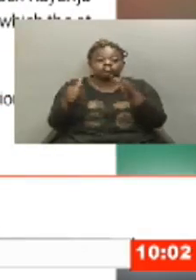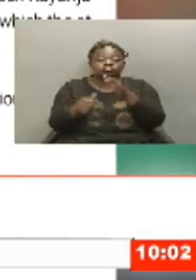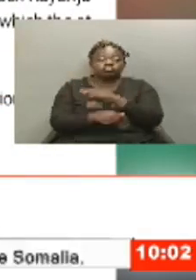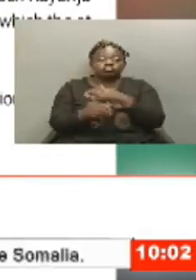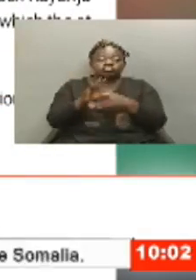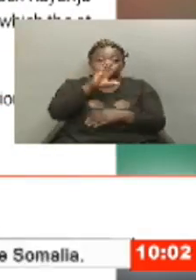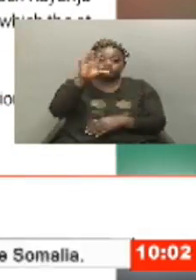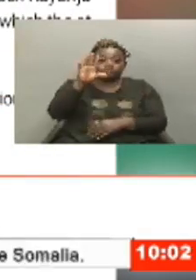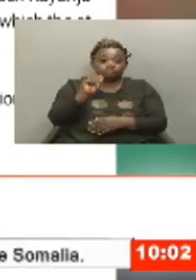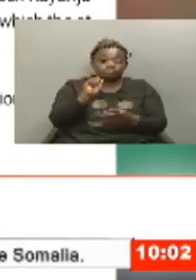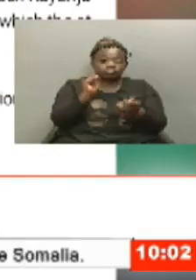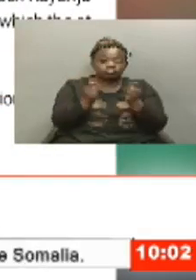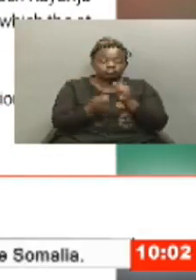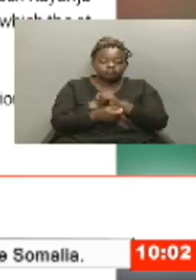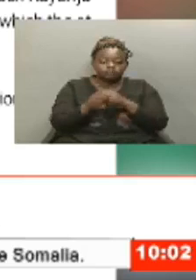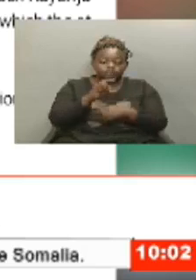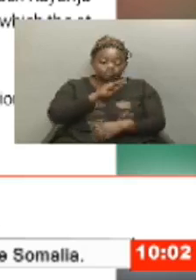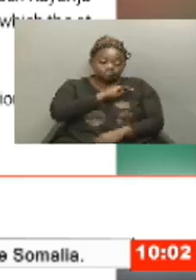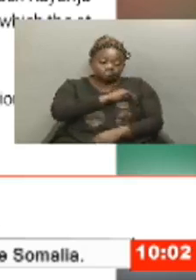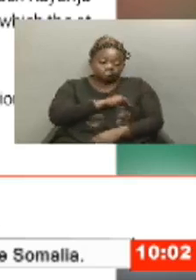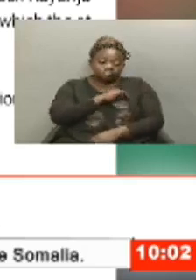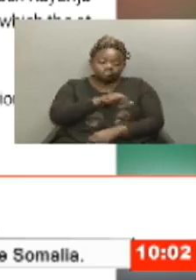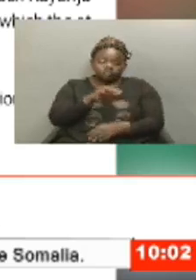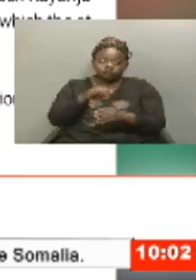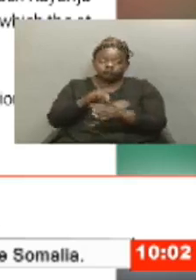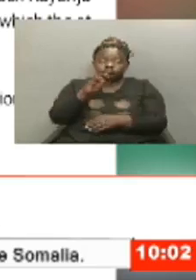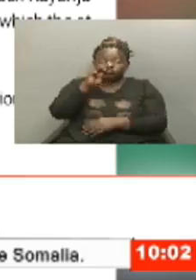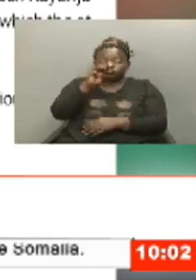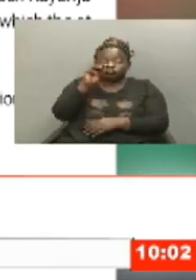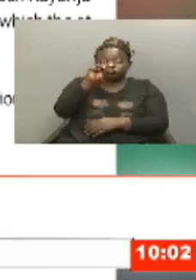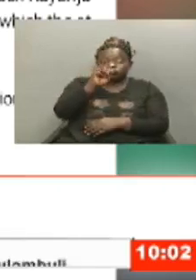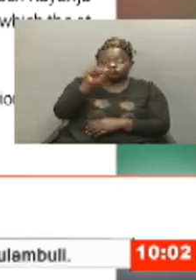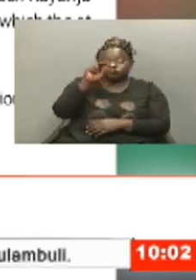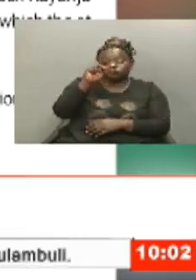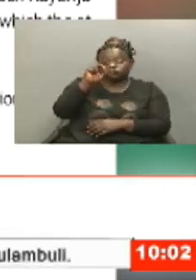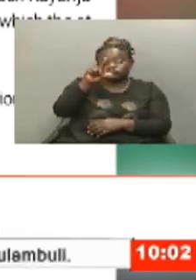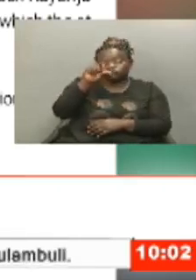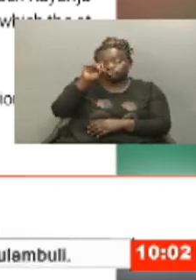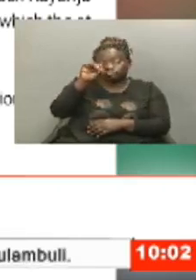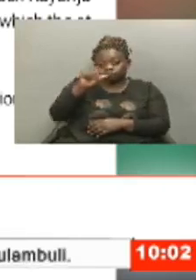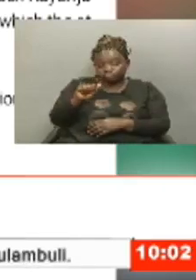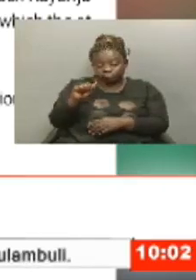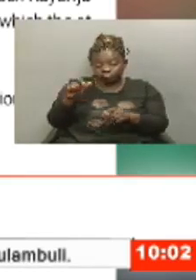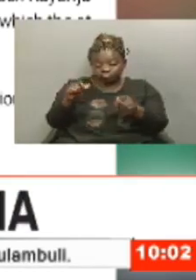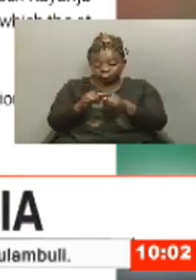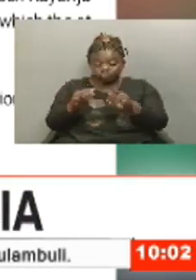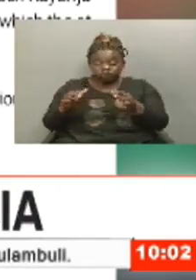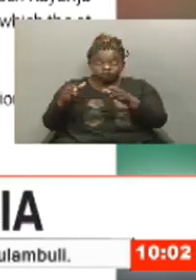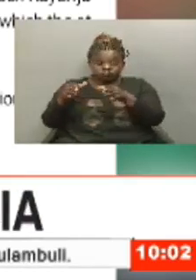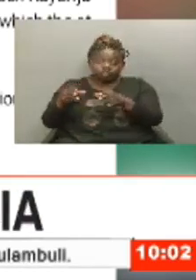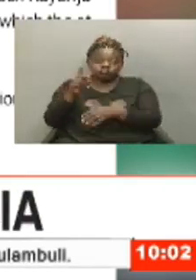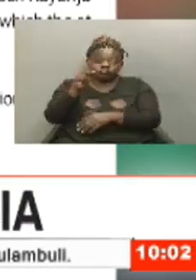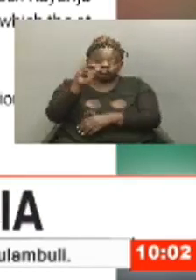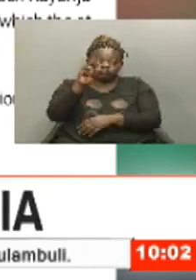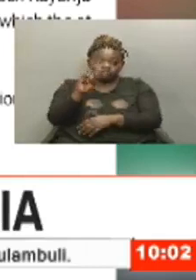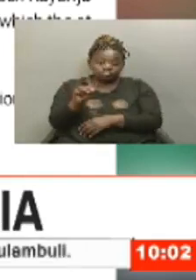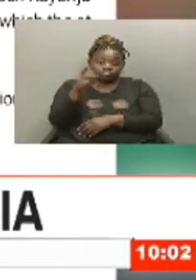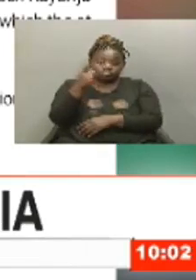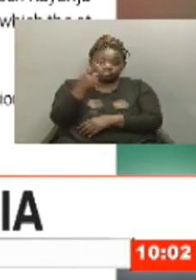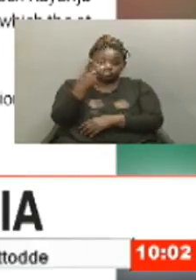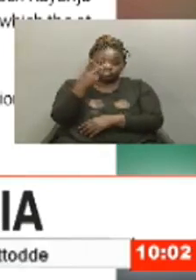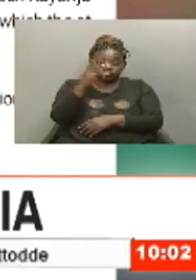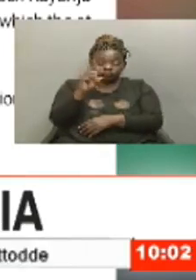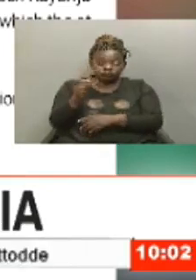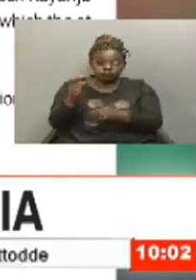kya African Transition Mission in Somalia Artemis mu bufunze ng'enkambi eno eri kilomita 12 okuva mu kibuga